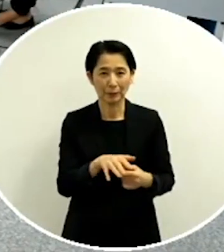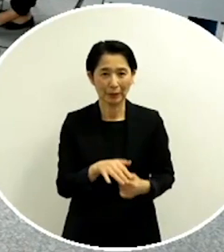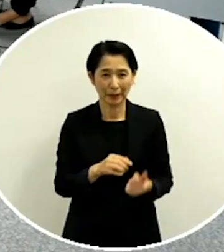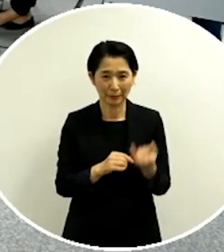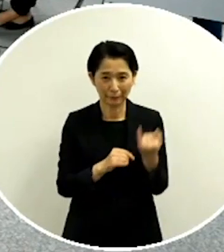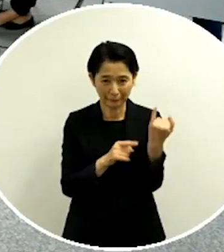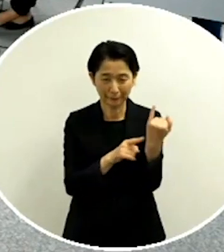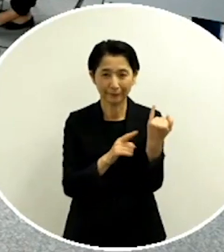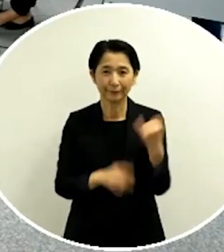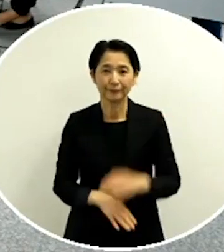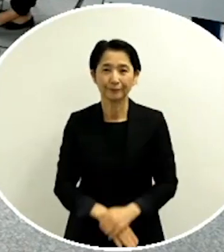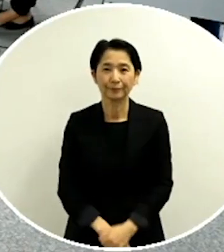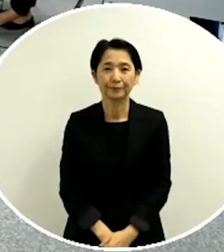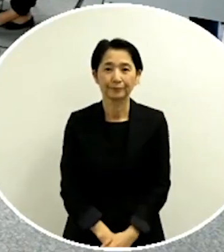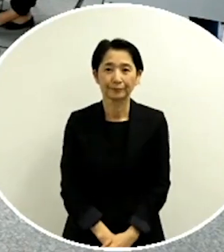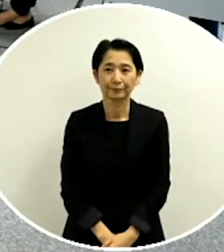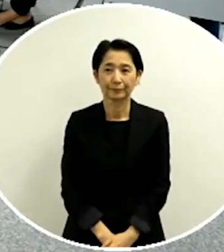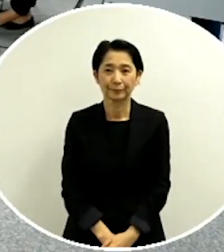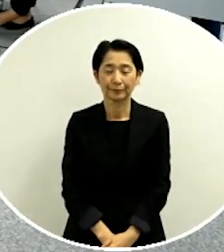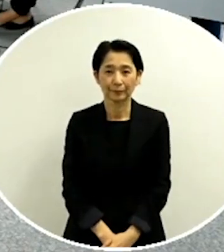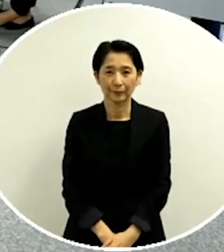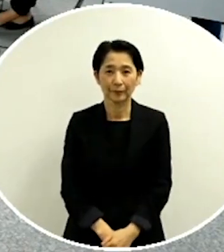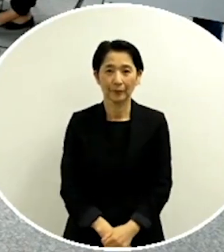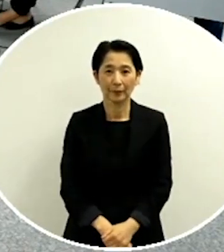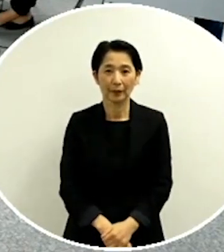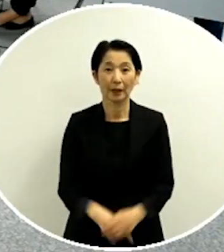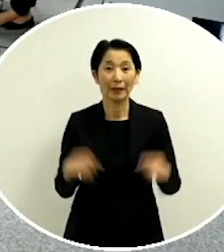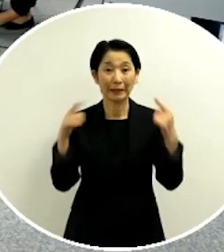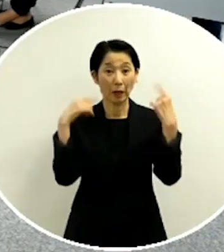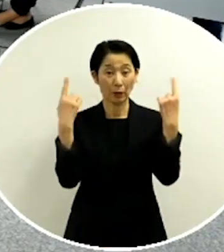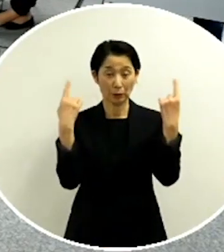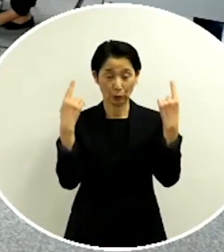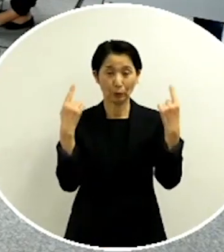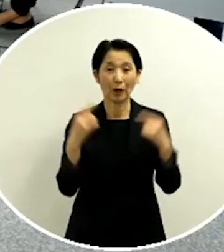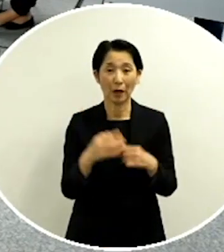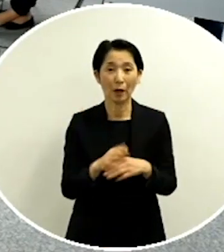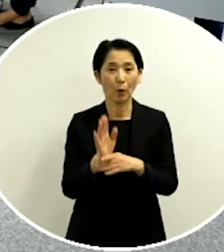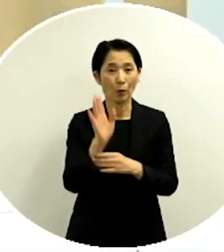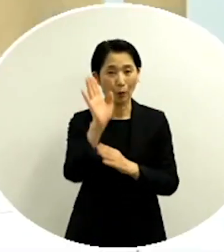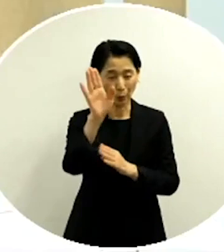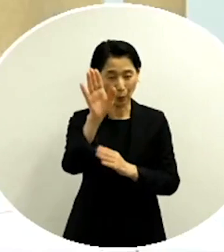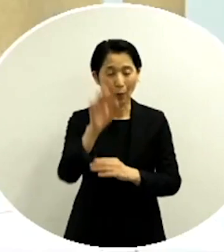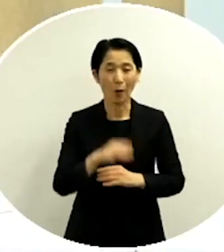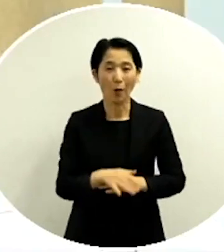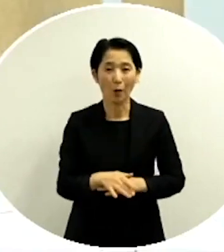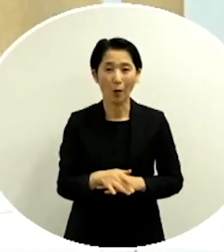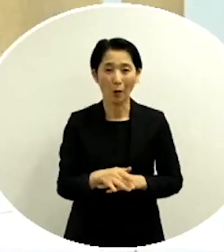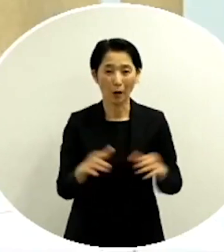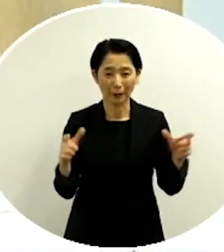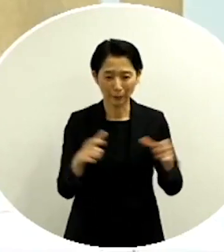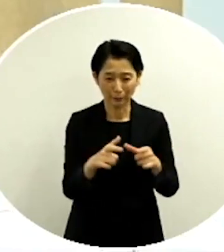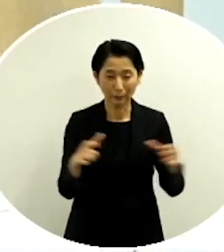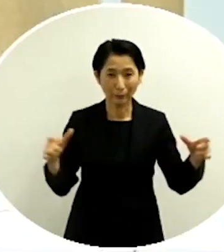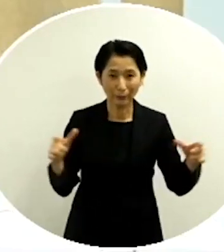ますあの立件フェスつはあの今後とも規模の大小はあると思うんですけれど